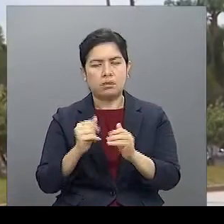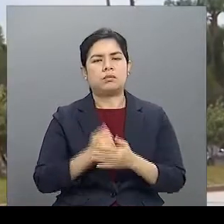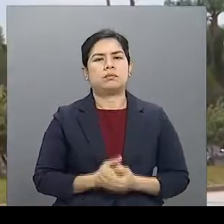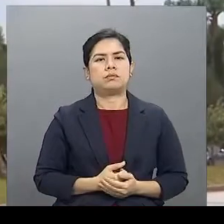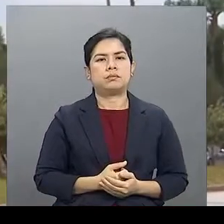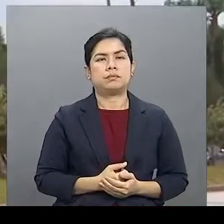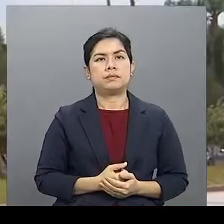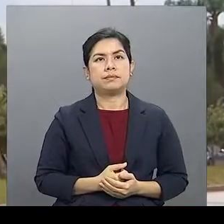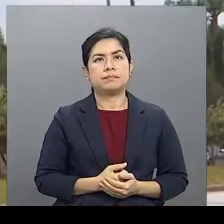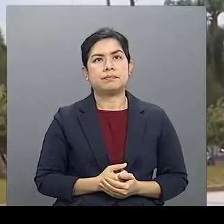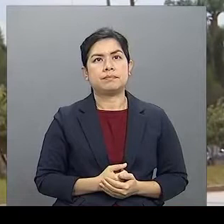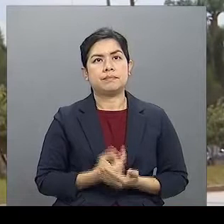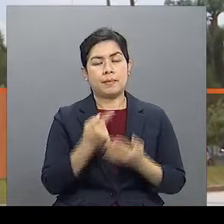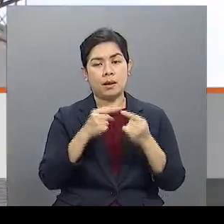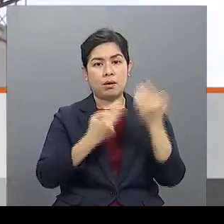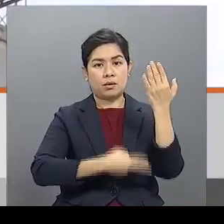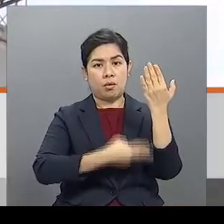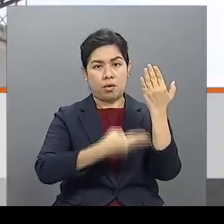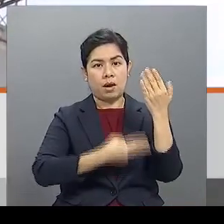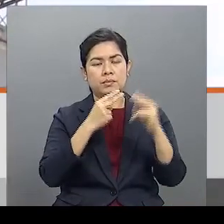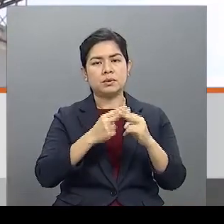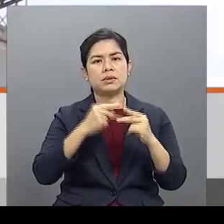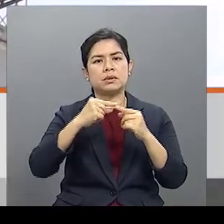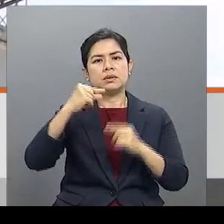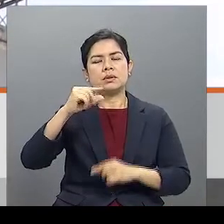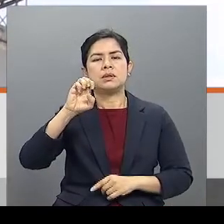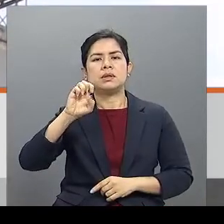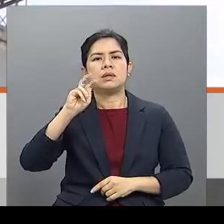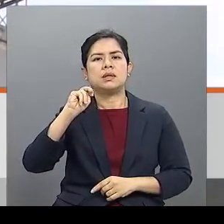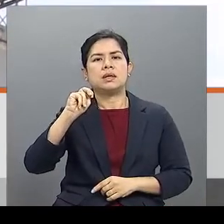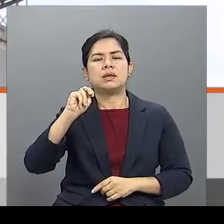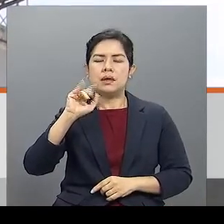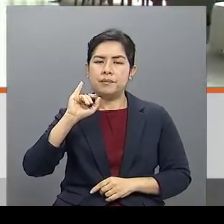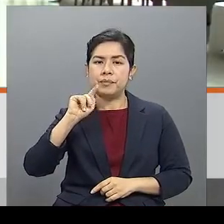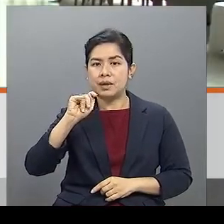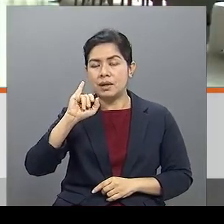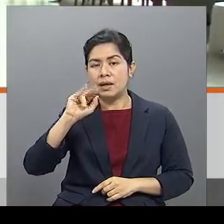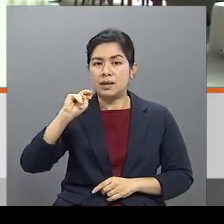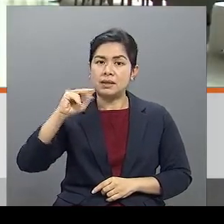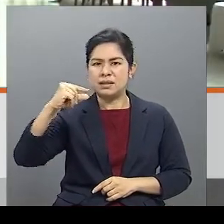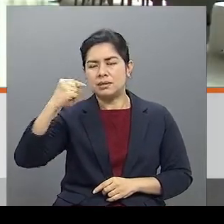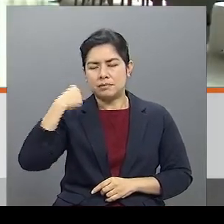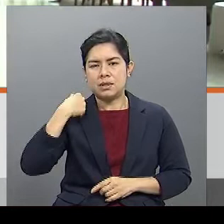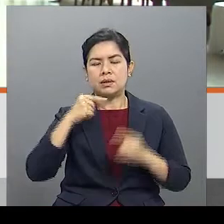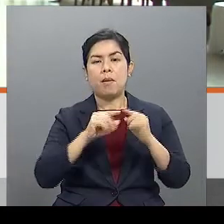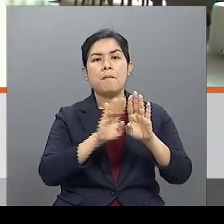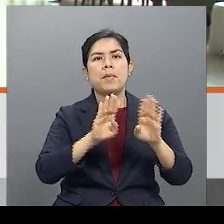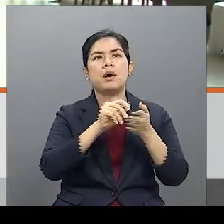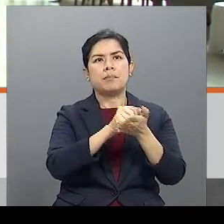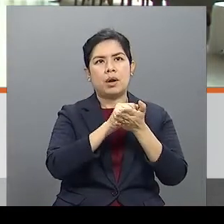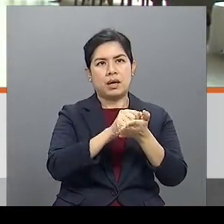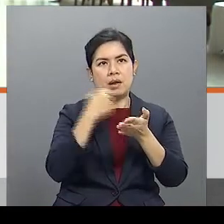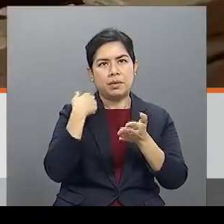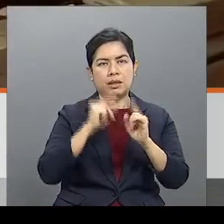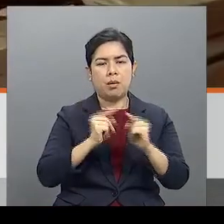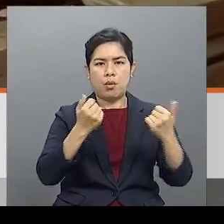แม้โรงแรมเกนติ้งอำเภอสุไหงโกลกจังหวัดนราธิวาสจะกลับมาเปิดให้บริการบางส่วนนะคะแต่ว่าวันนี้ลูกค้ายังมาใช้บริการไม่ม